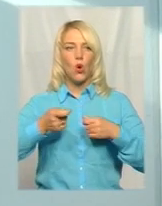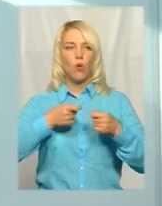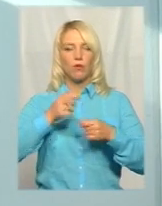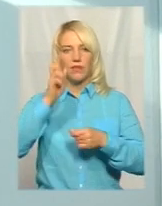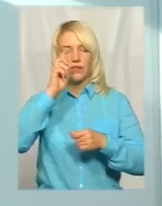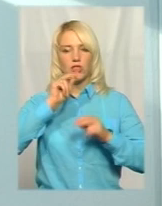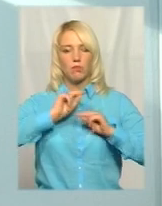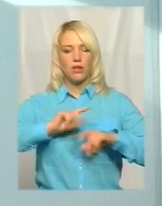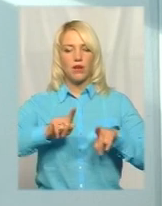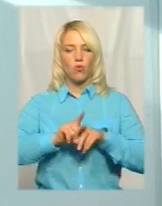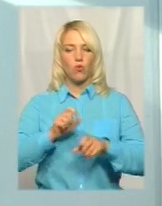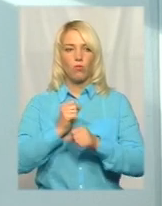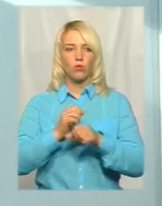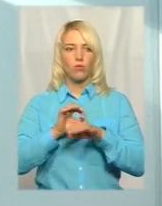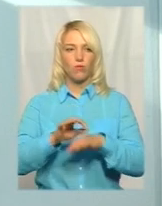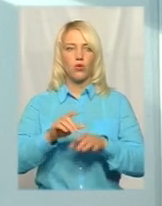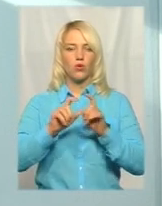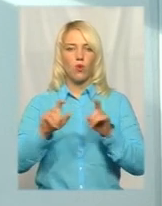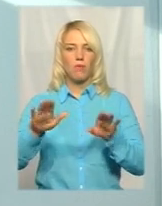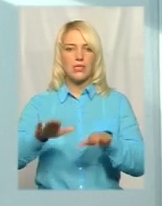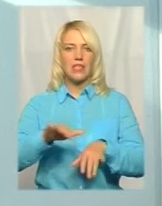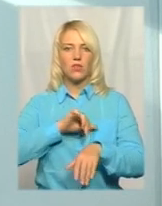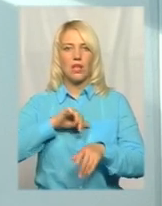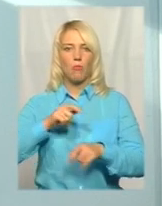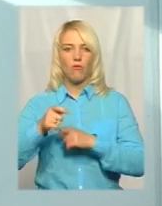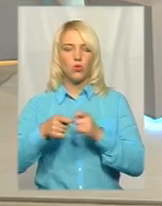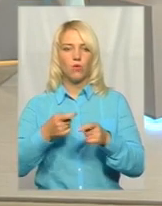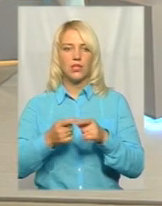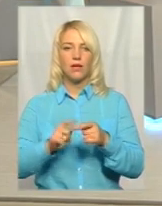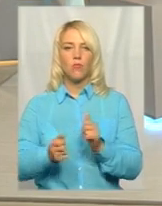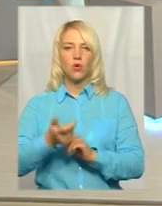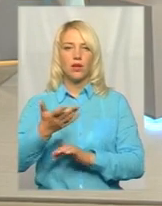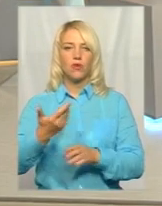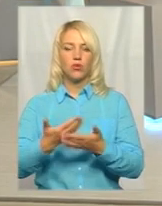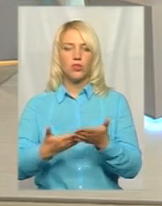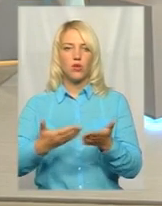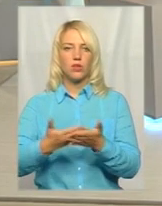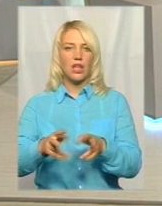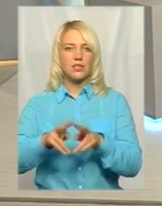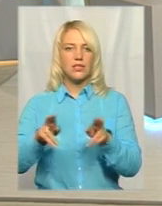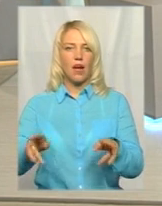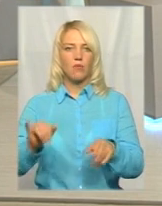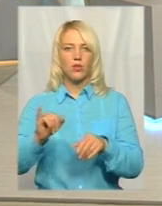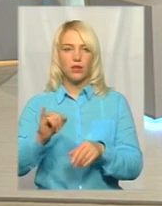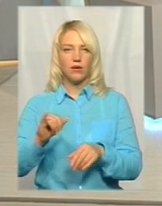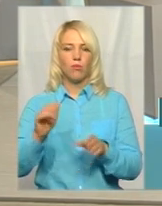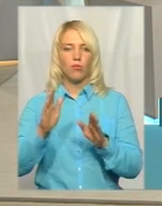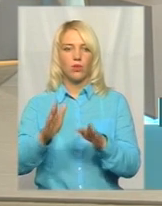Крім того, таку роботу проводять органи місцевого самоврядування. По кількості це, я думаю, що орієнтовно так само буде.